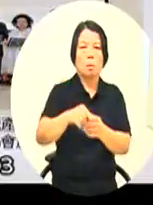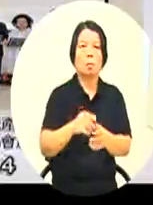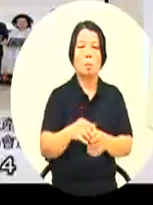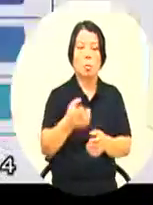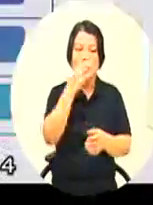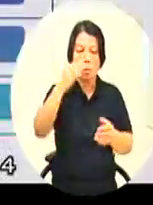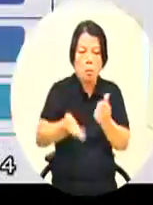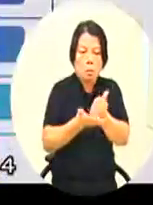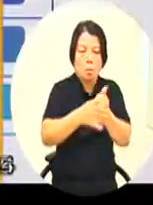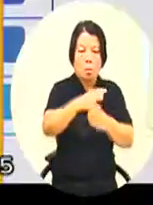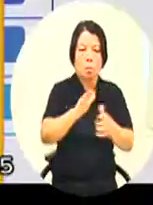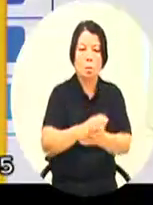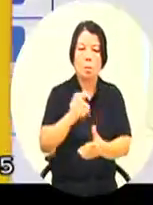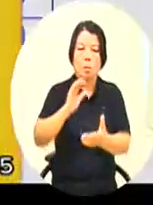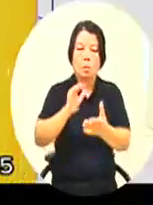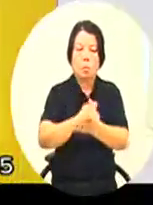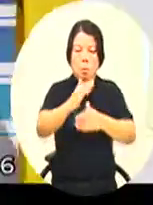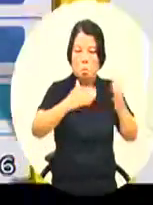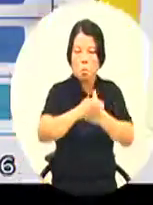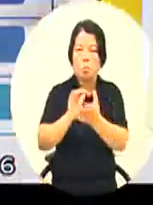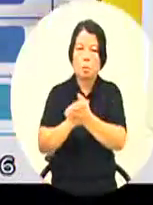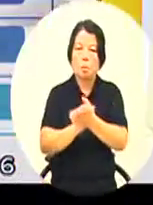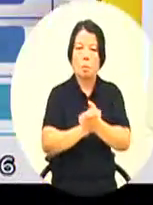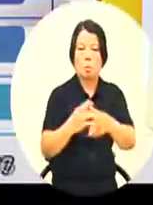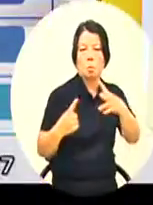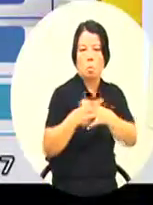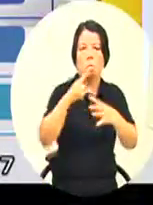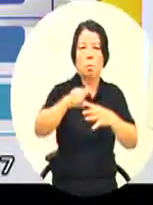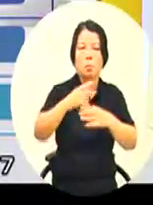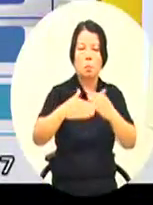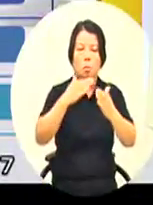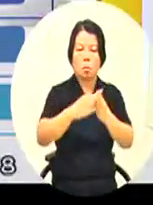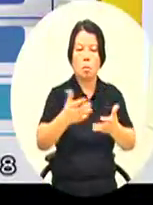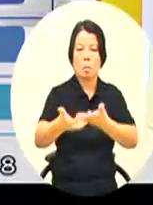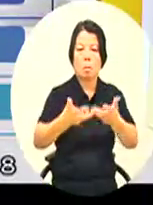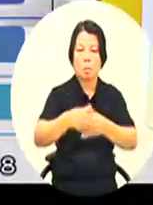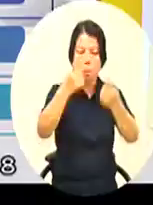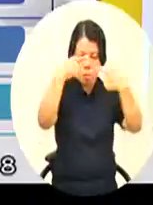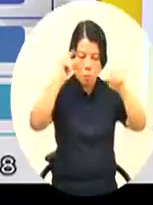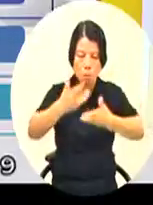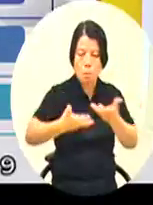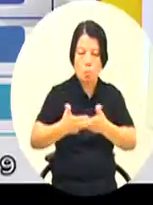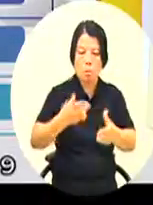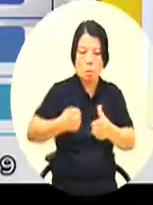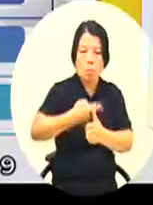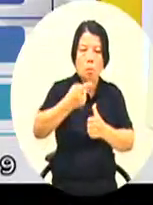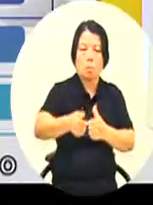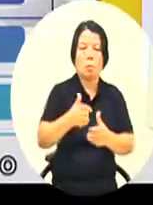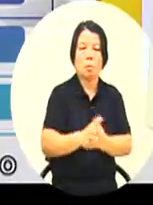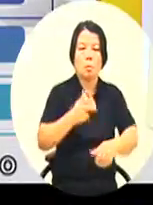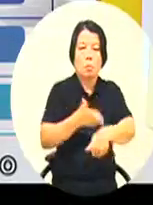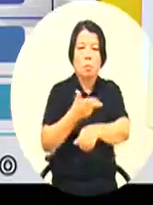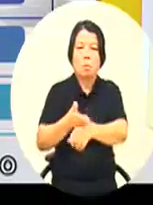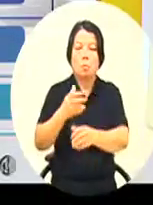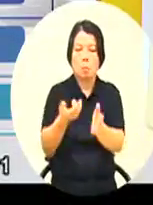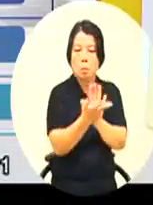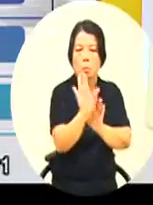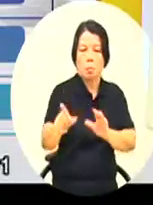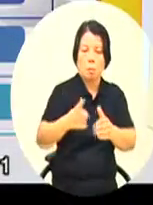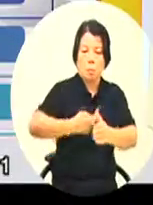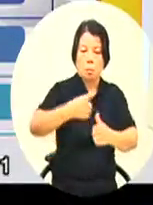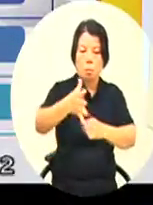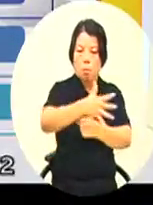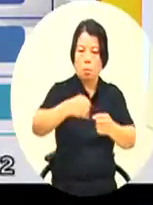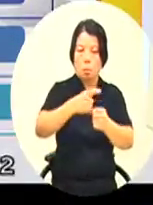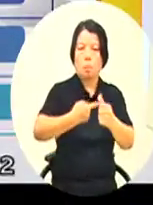们得到了友善校园卓越县市，我们社区大学的业务非常的优等，全国科展团体组的全国第一名。